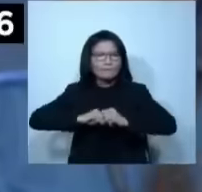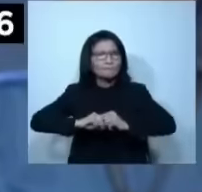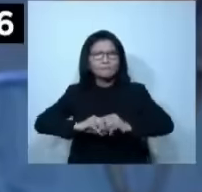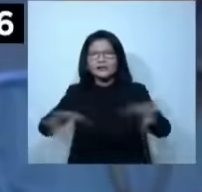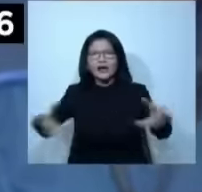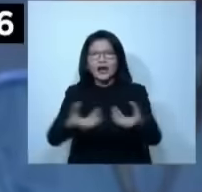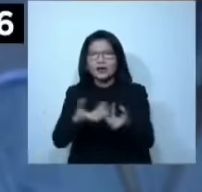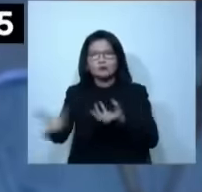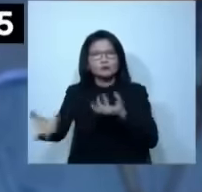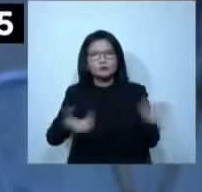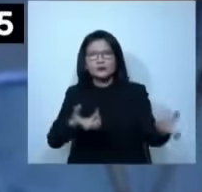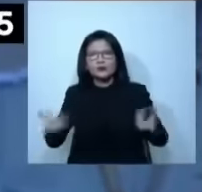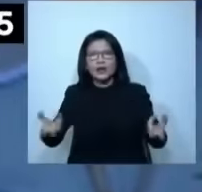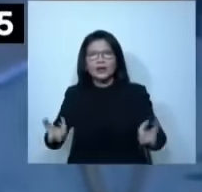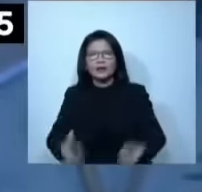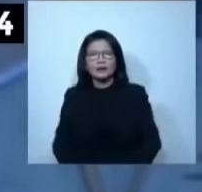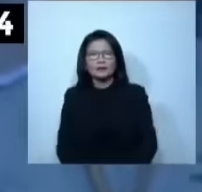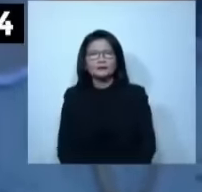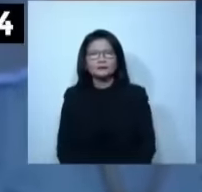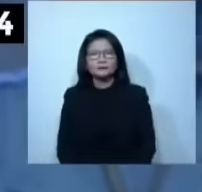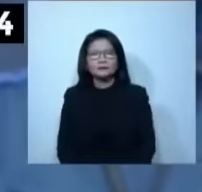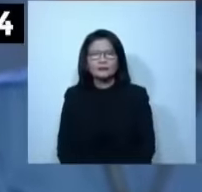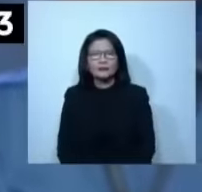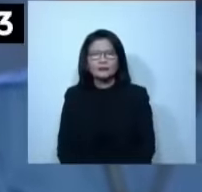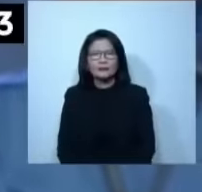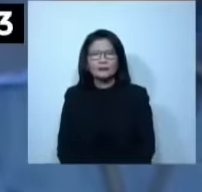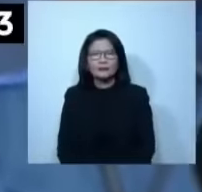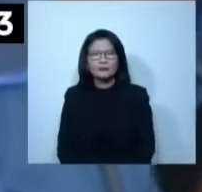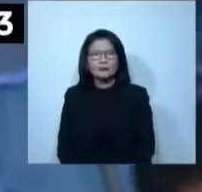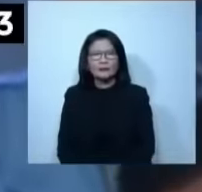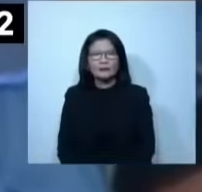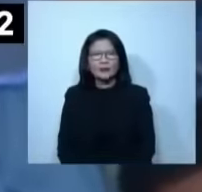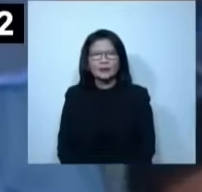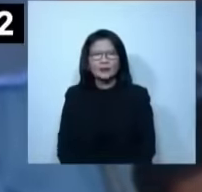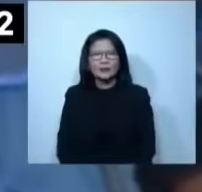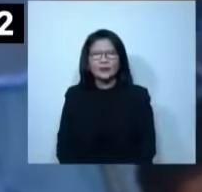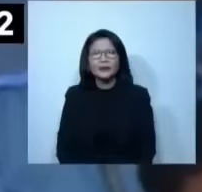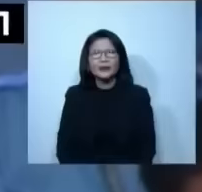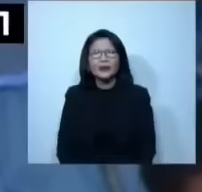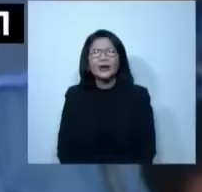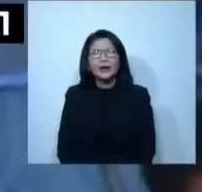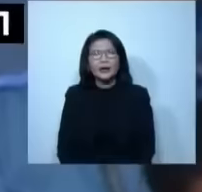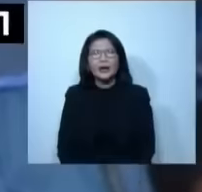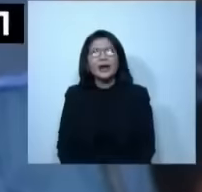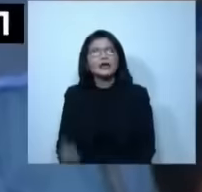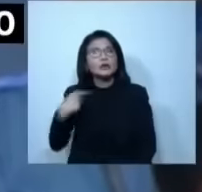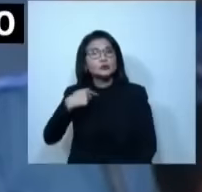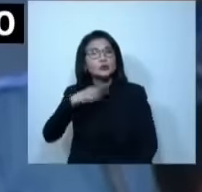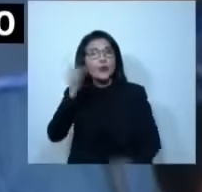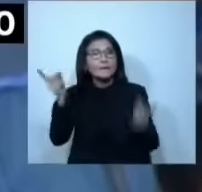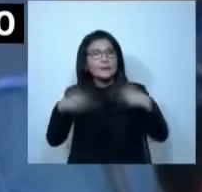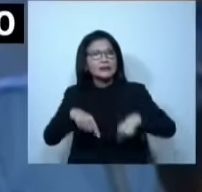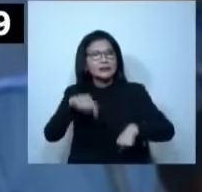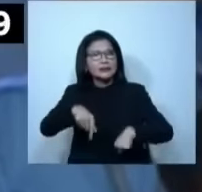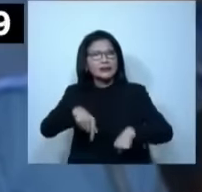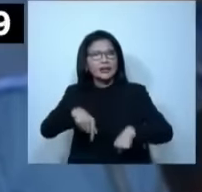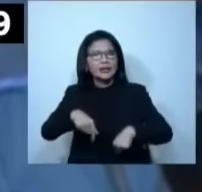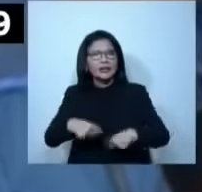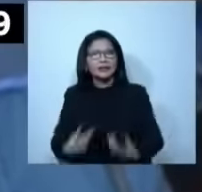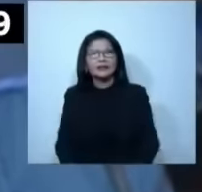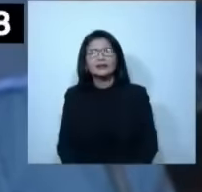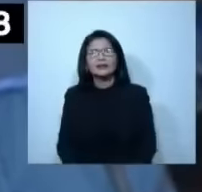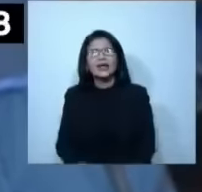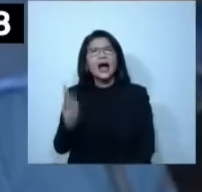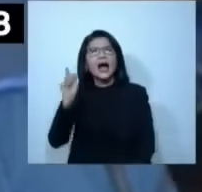pecah. Untuk itu memang masalah hak asasi manusia itu menjadi sesuatu